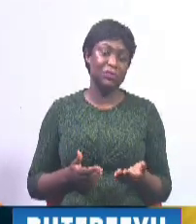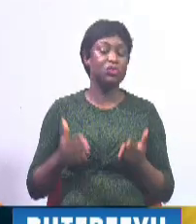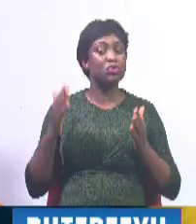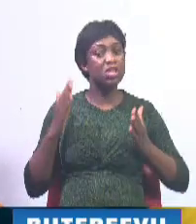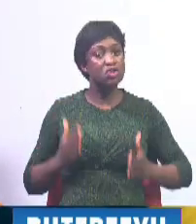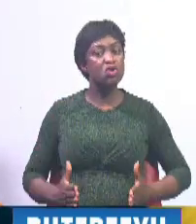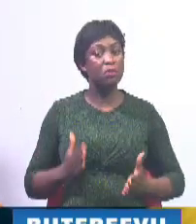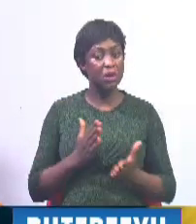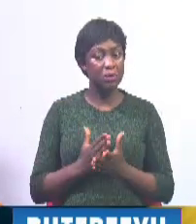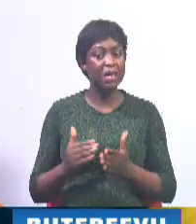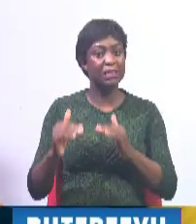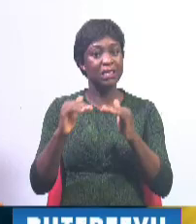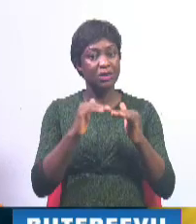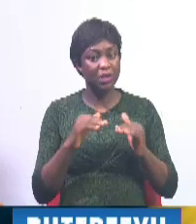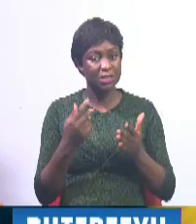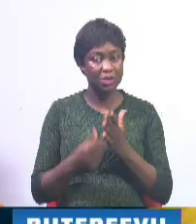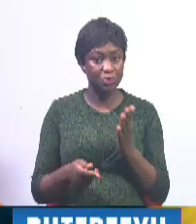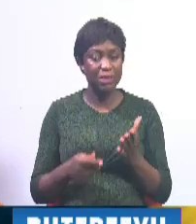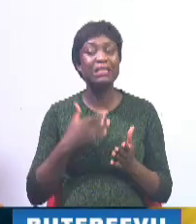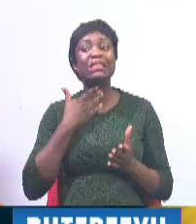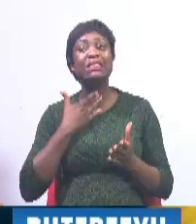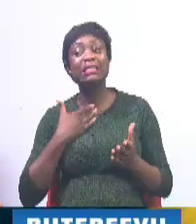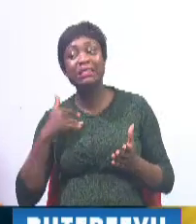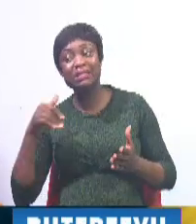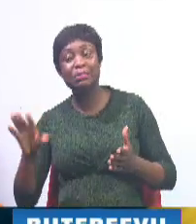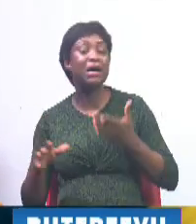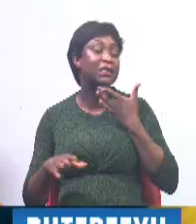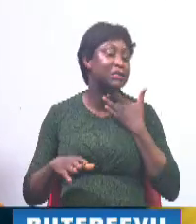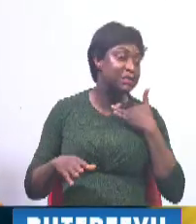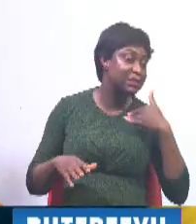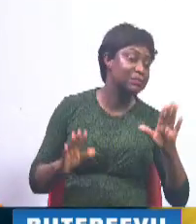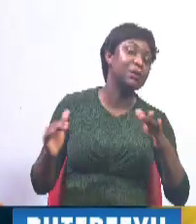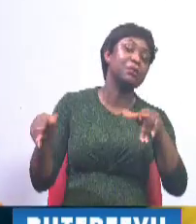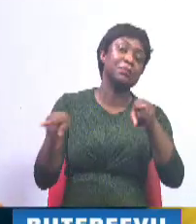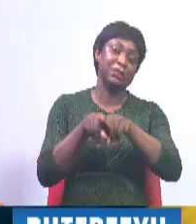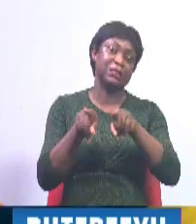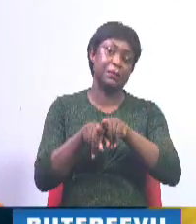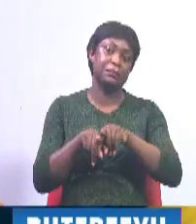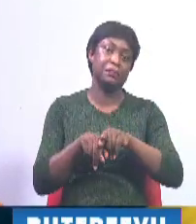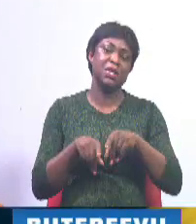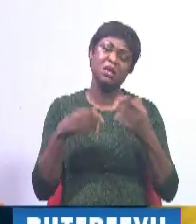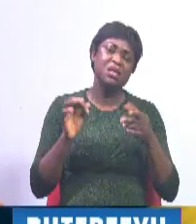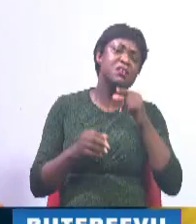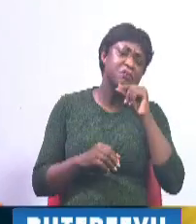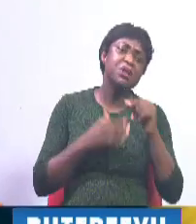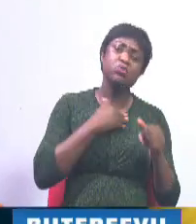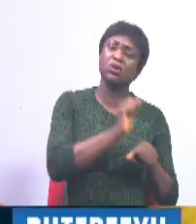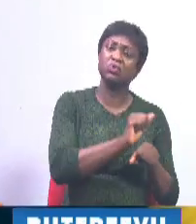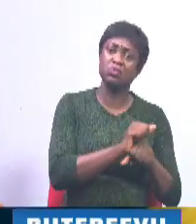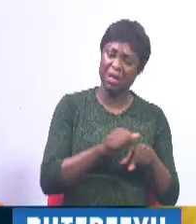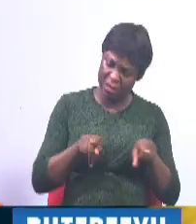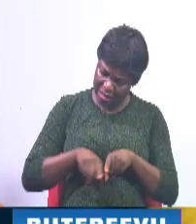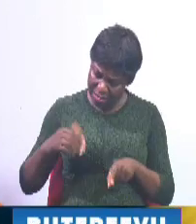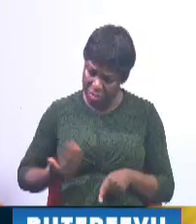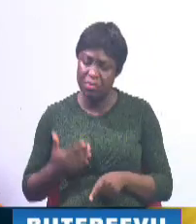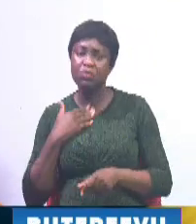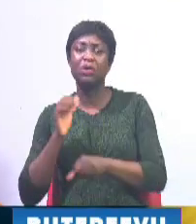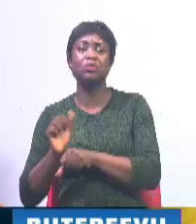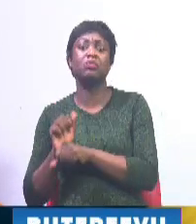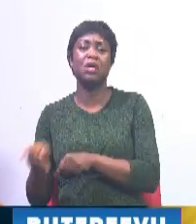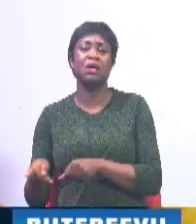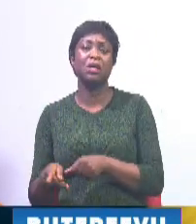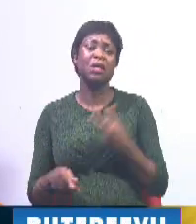ly'obuntu y'ebyetaago by'abantu bw'oba oyagala okukola nange njagala okukola bw'oba oyagala okulya nange njagala okulya gwe